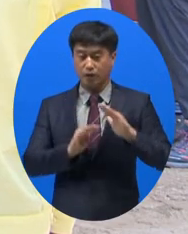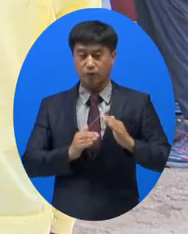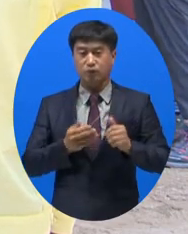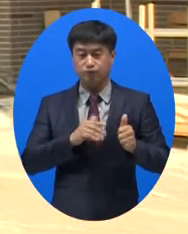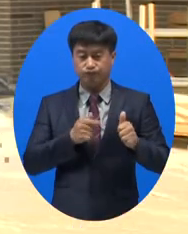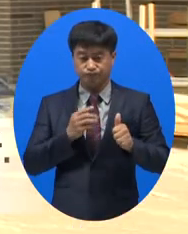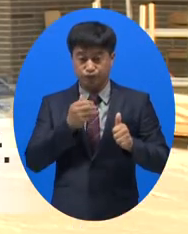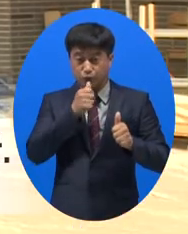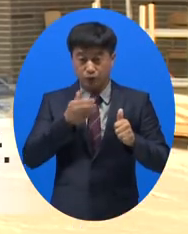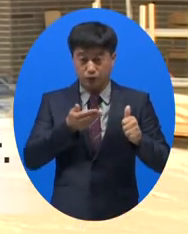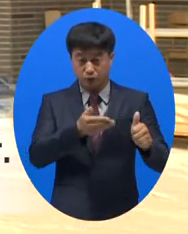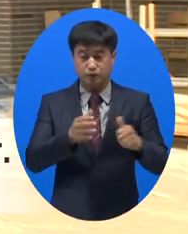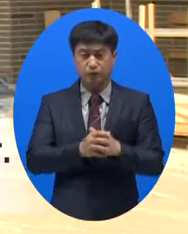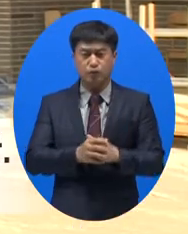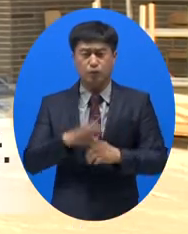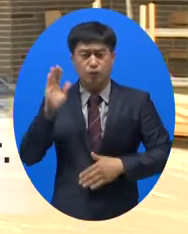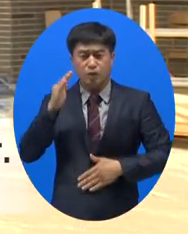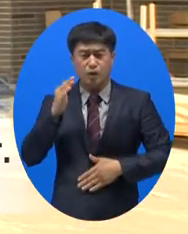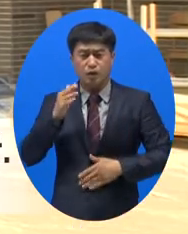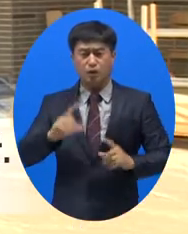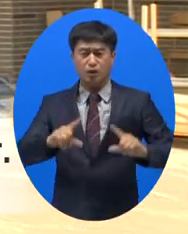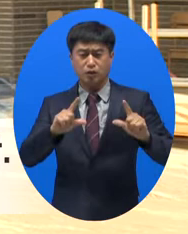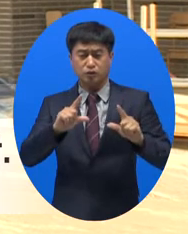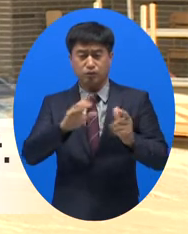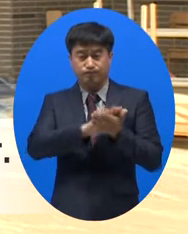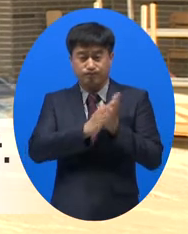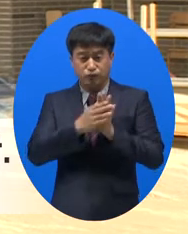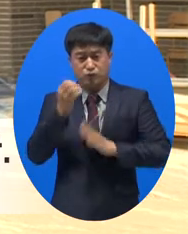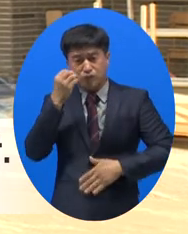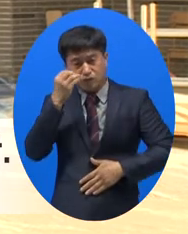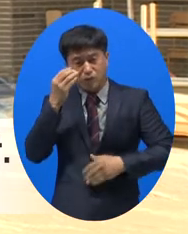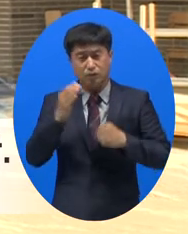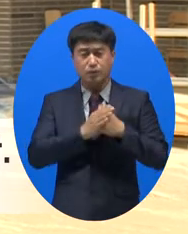안내했습니다. 최근에 기상이변으로 인해서